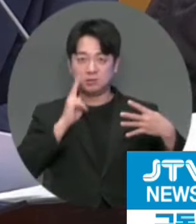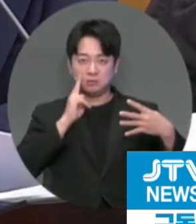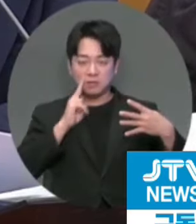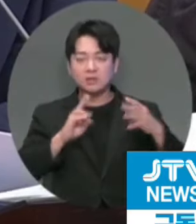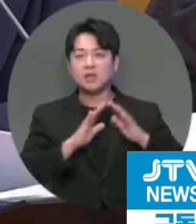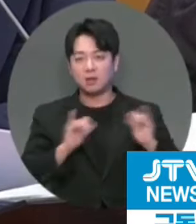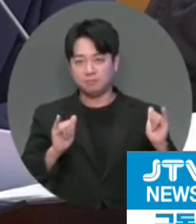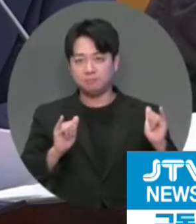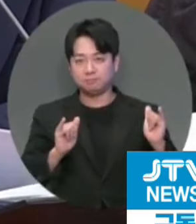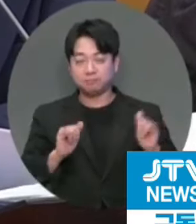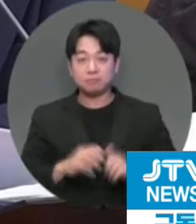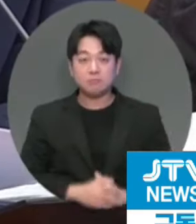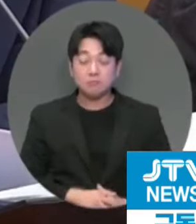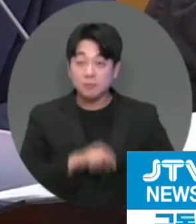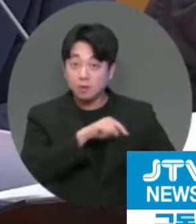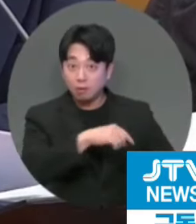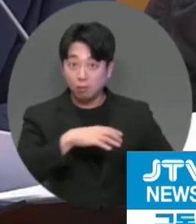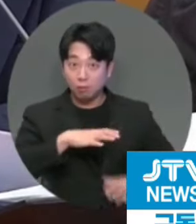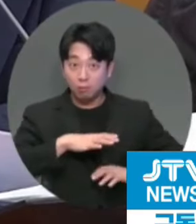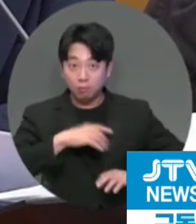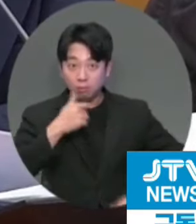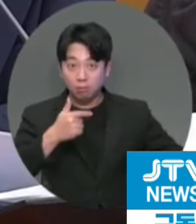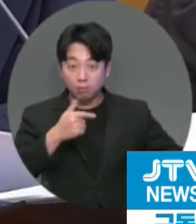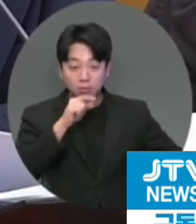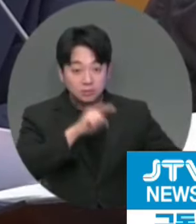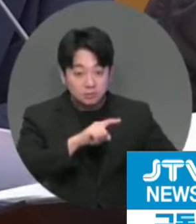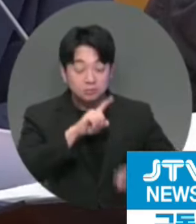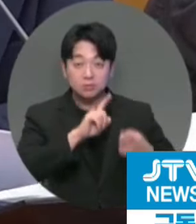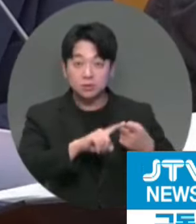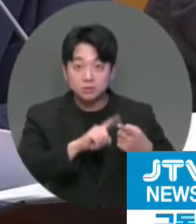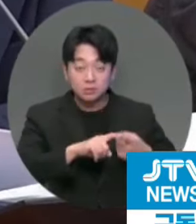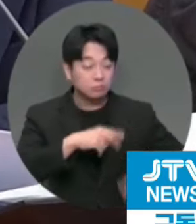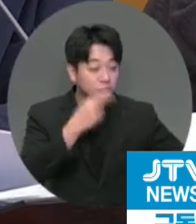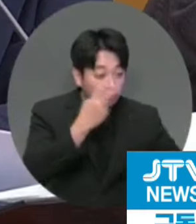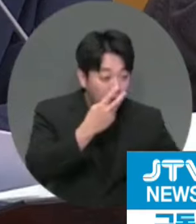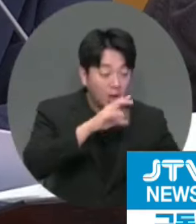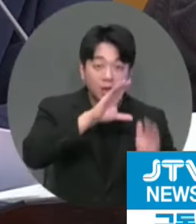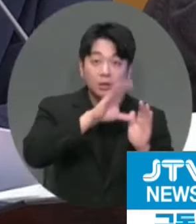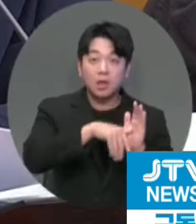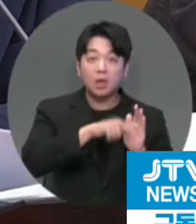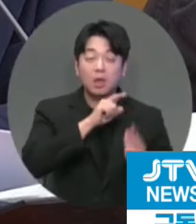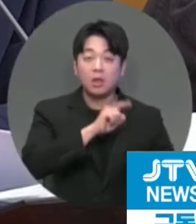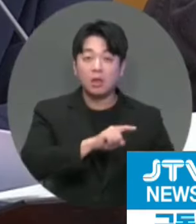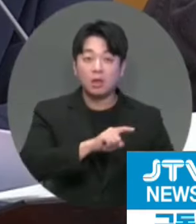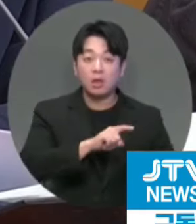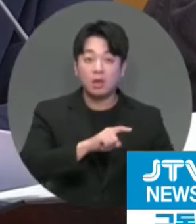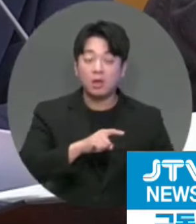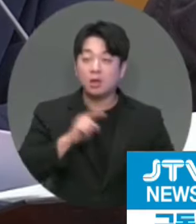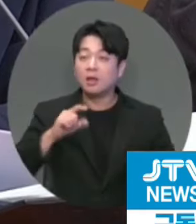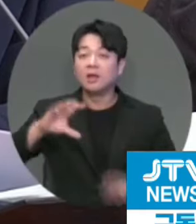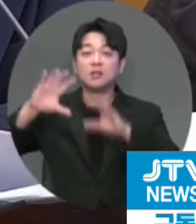달겨드는데 갖고 있는 나라에서 주는 도구는 무엇이 있습니까?